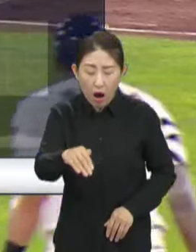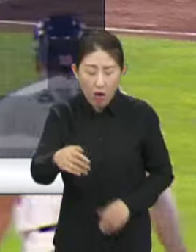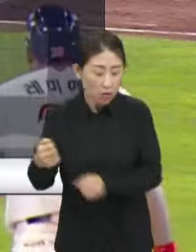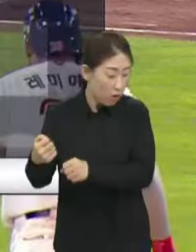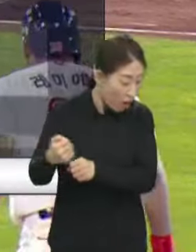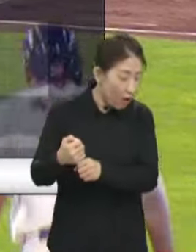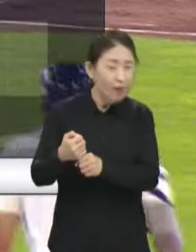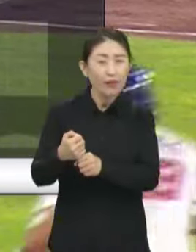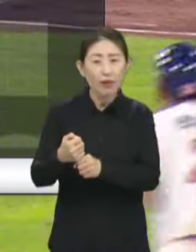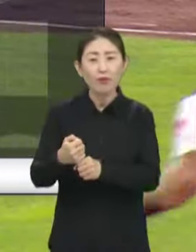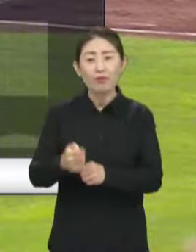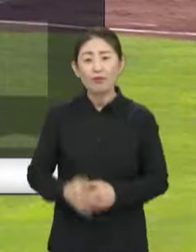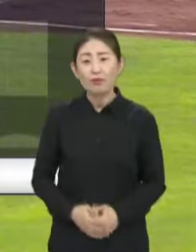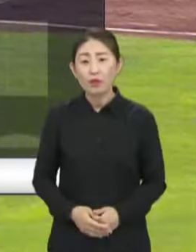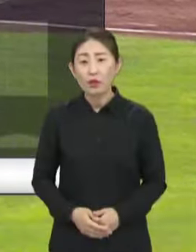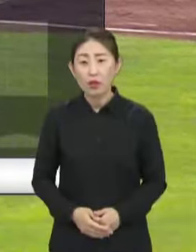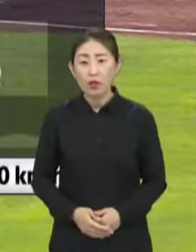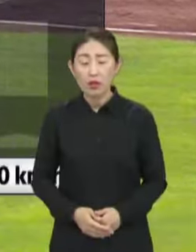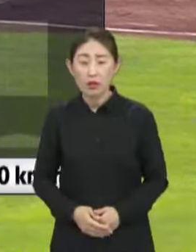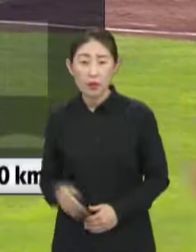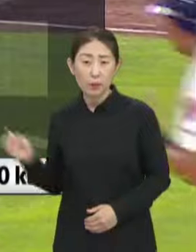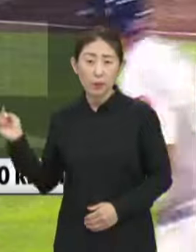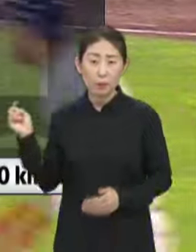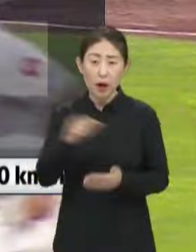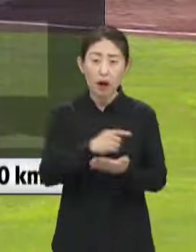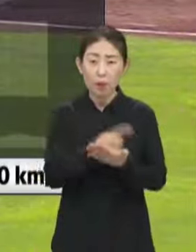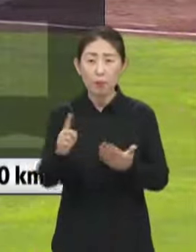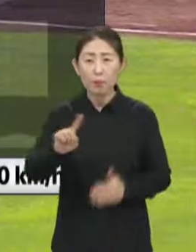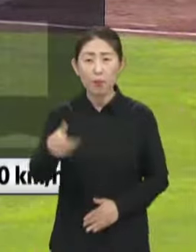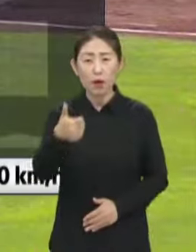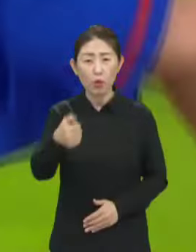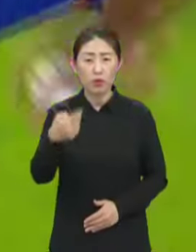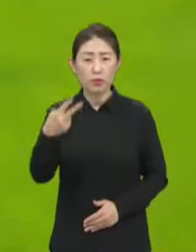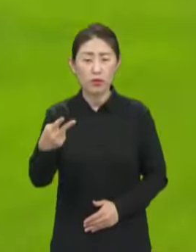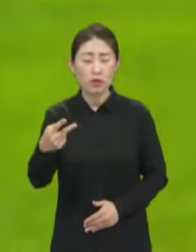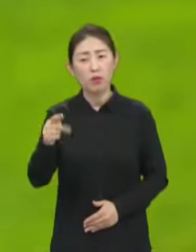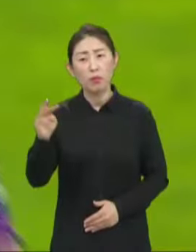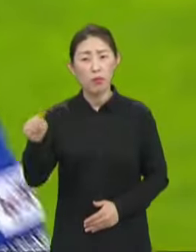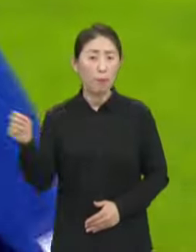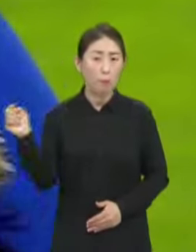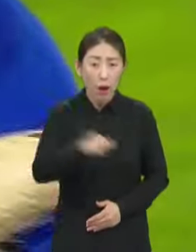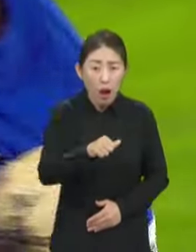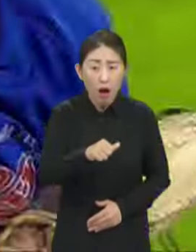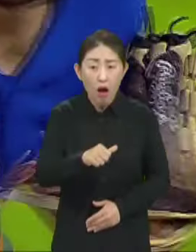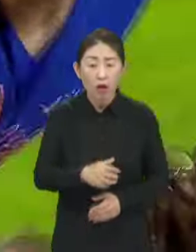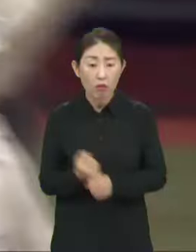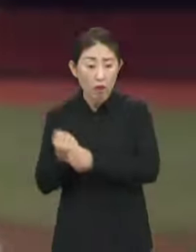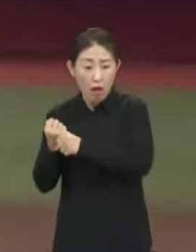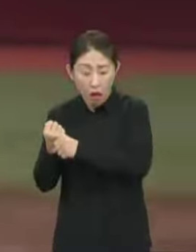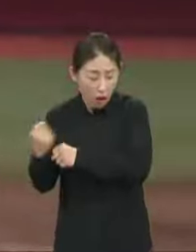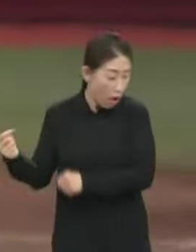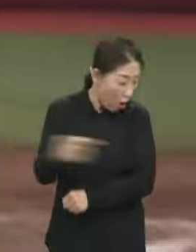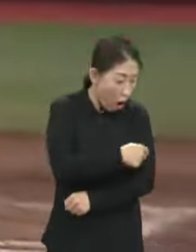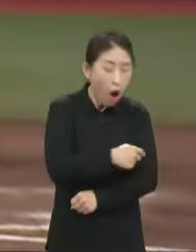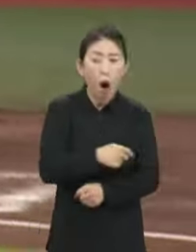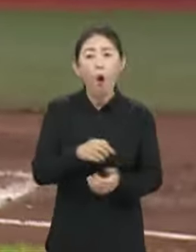허공을 가릅니다. 최고 구속 152km의 빠른 공에 상대 선수들은 그대로